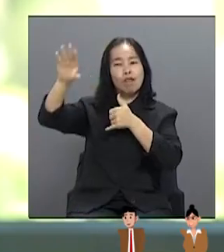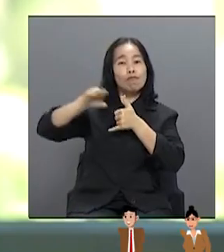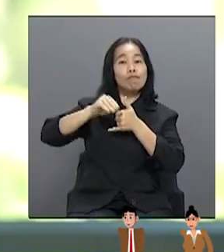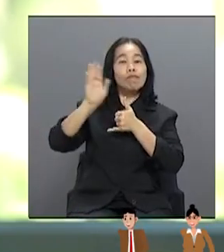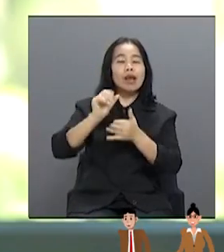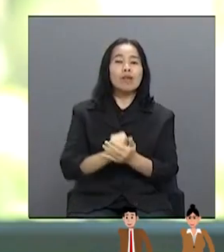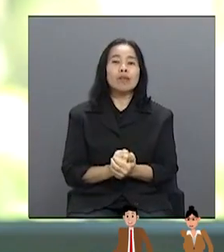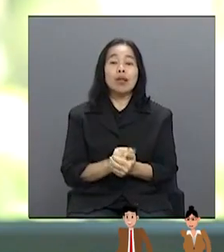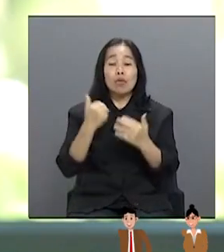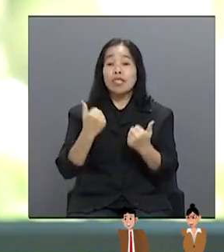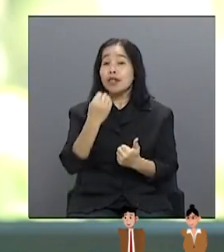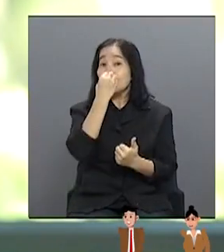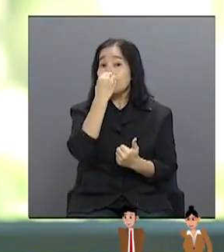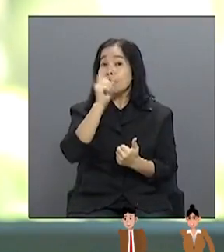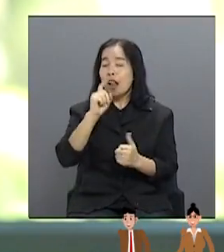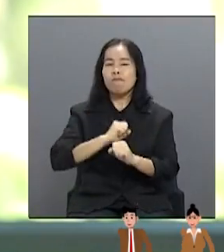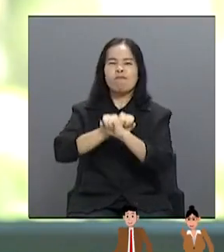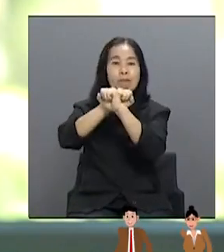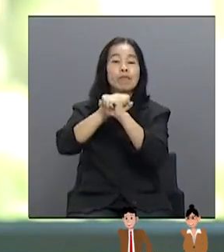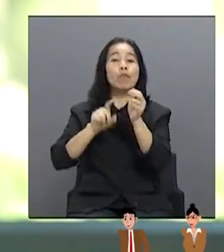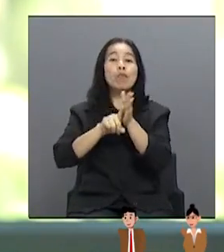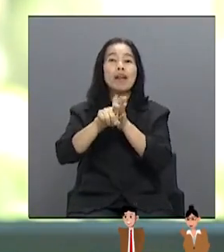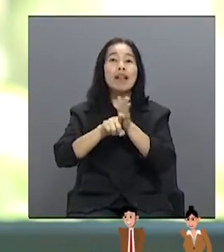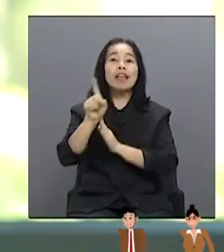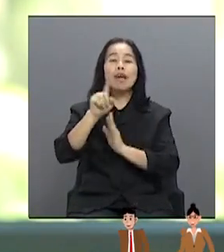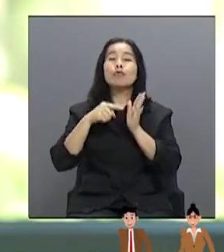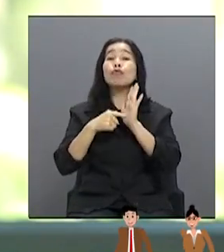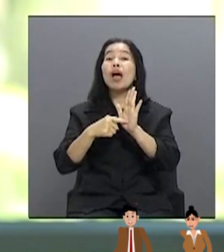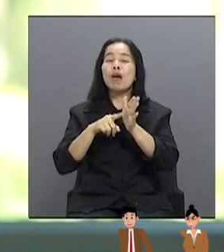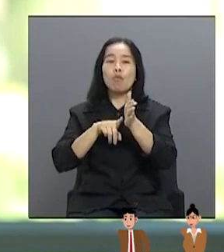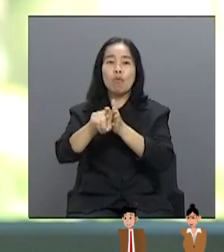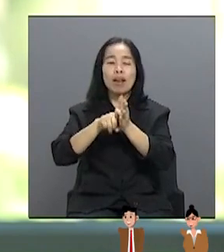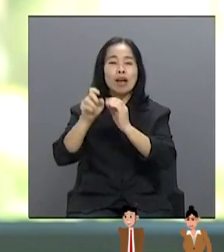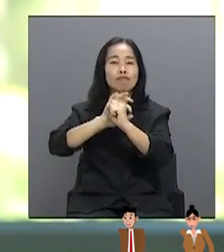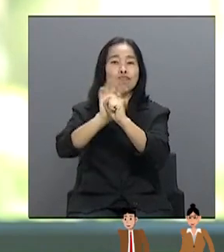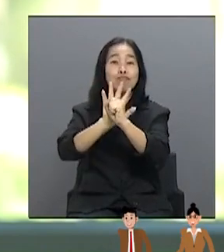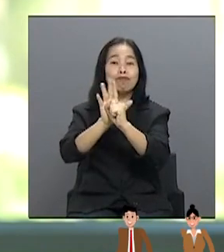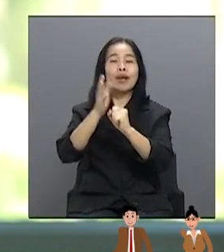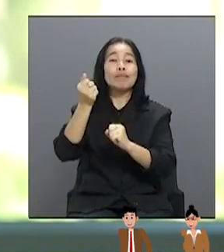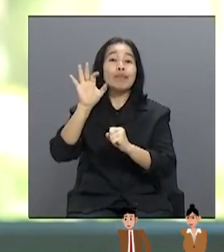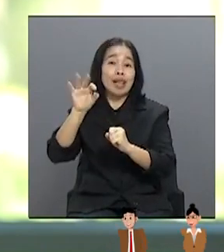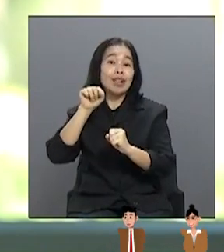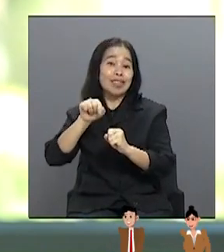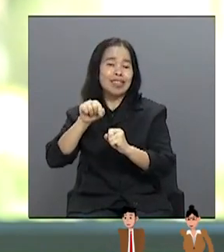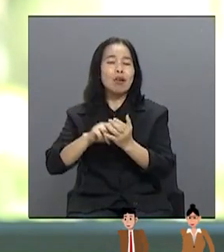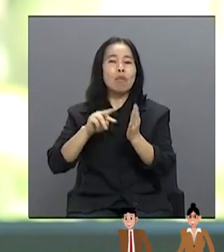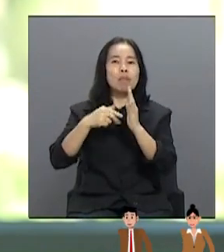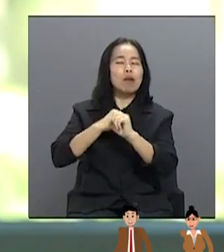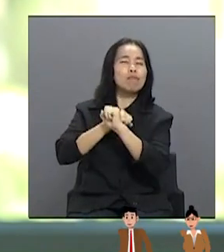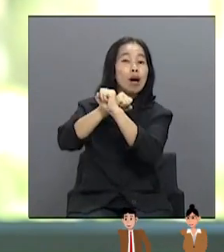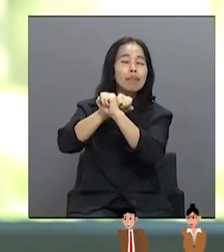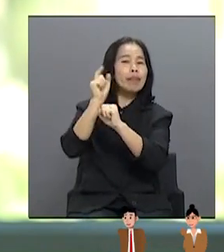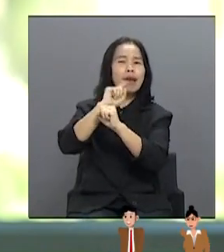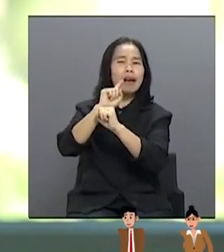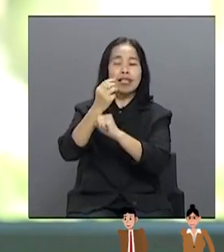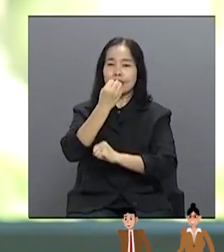จะพูดถึงอาหารต้านไวรัสนะคะอย่างไวรัสโคโรนานะคะหรือว่าตอนนี้เขาเปลี่ยนชื่อแล้วเป็นไวรัสโควิด-19